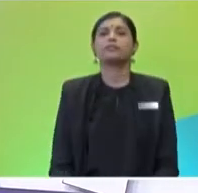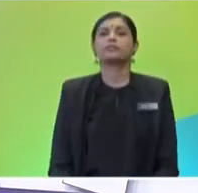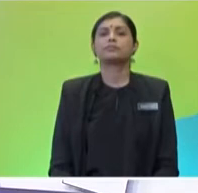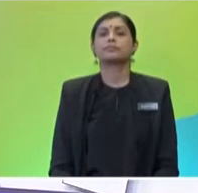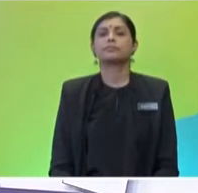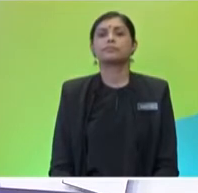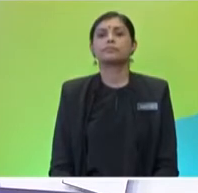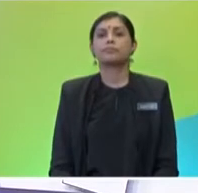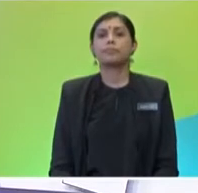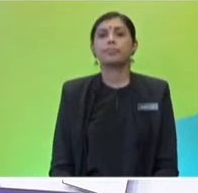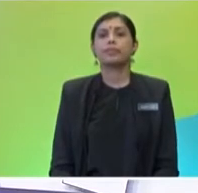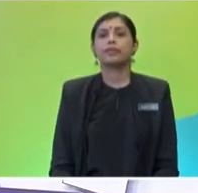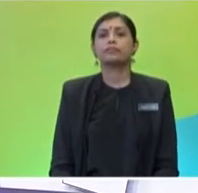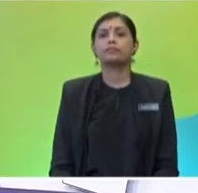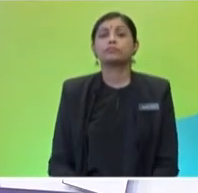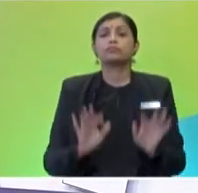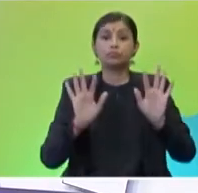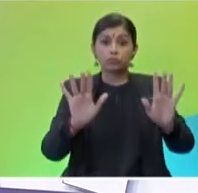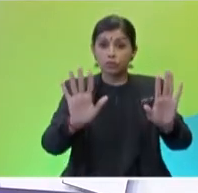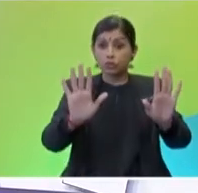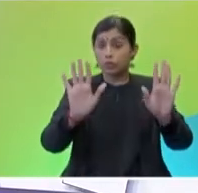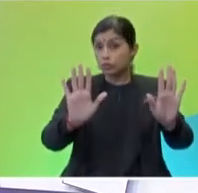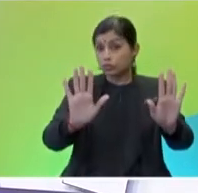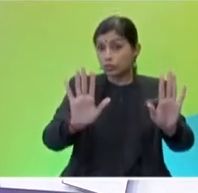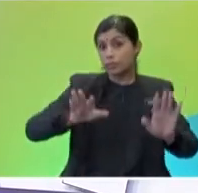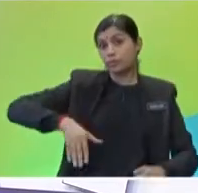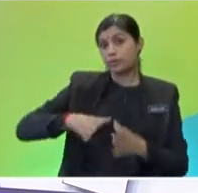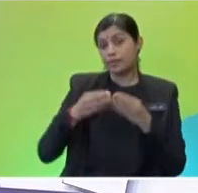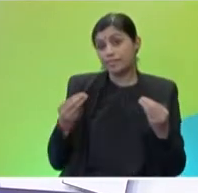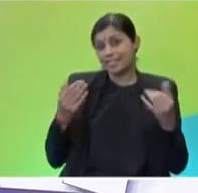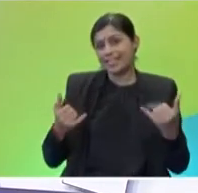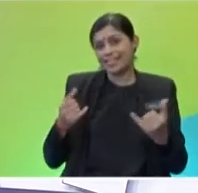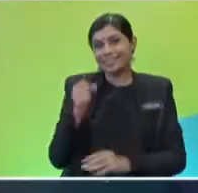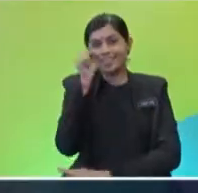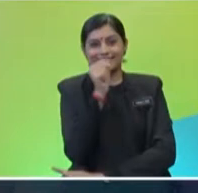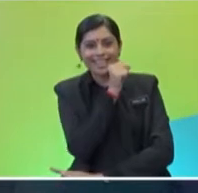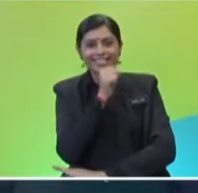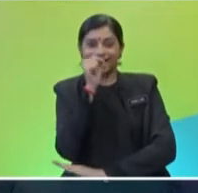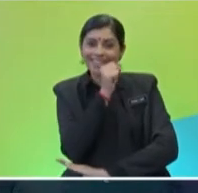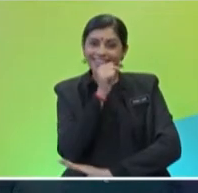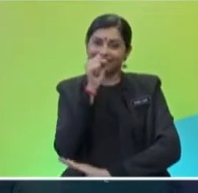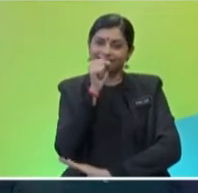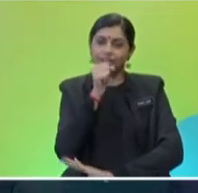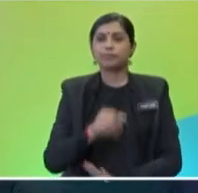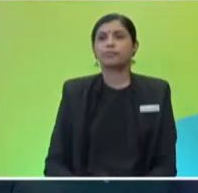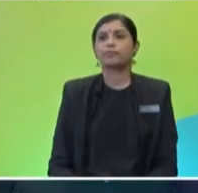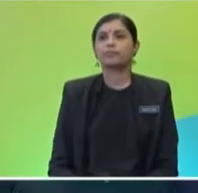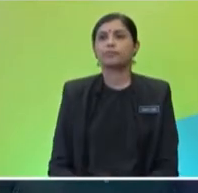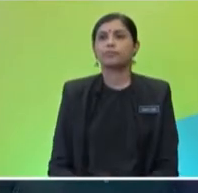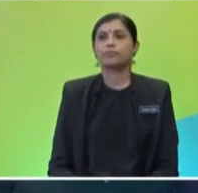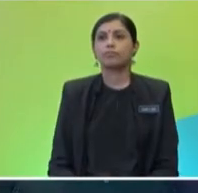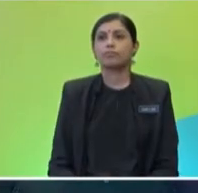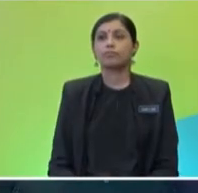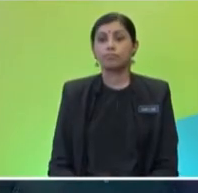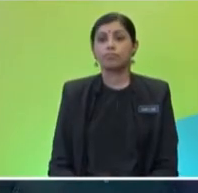Jaya. Sebelum kita meninggalkan set Didik TV ini, cikgu, jom nyanyi sama-sama, cikgu. Jom. Anak-anak murid semua, kita nyanyi sama-sama,